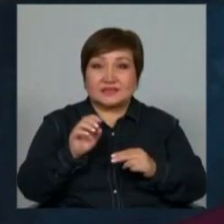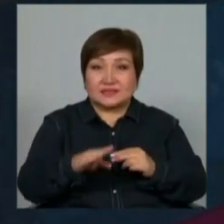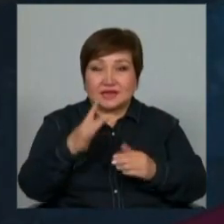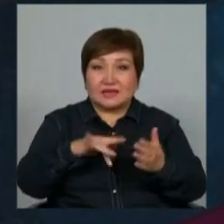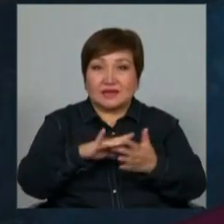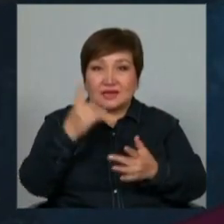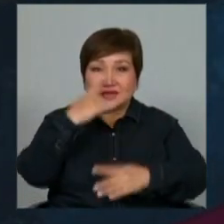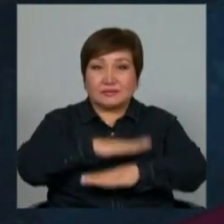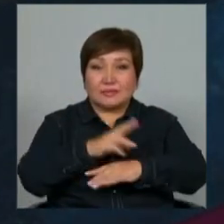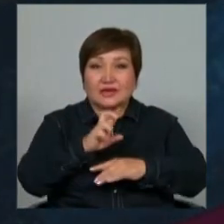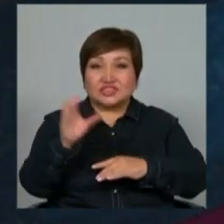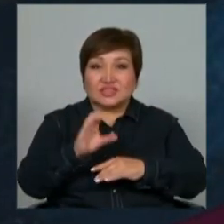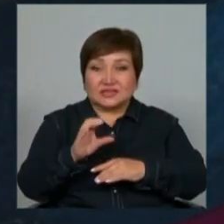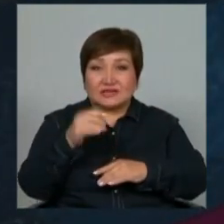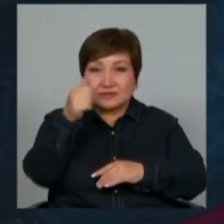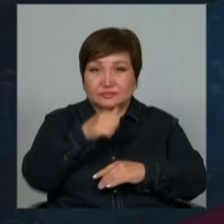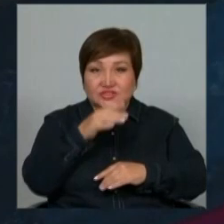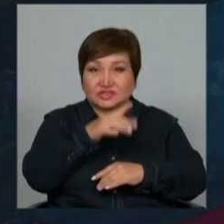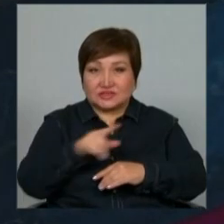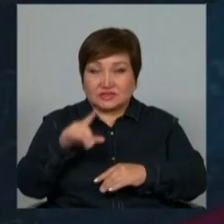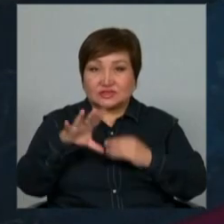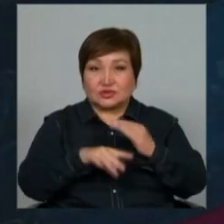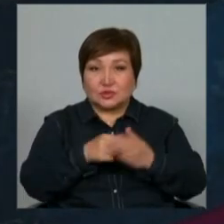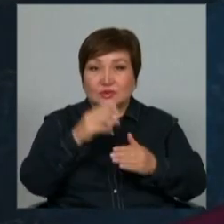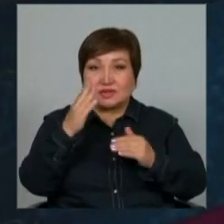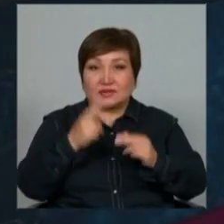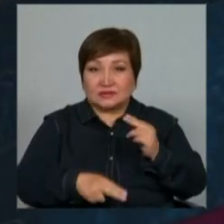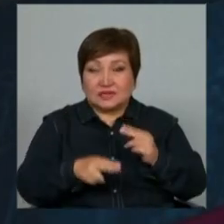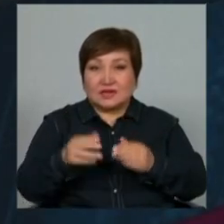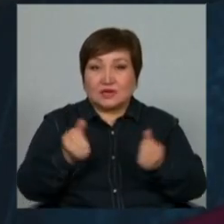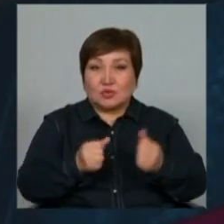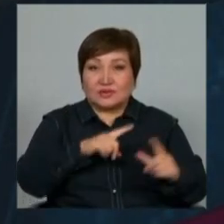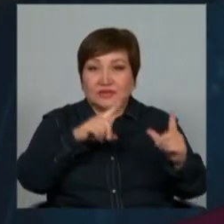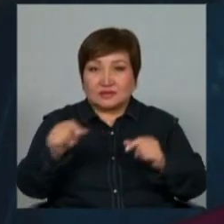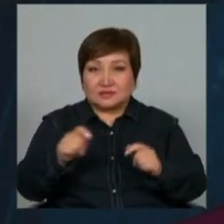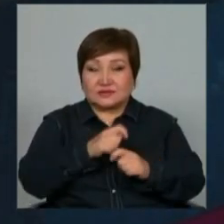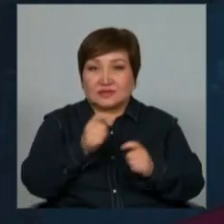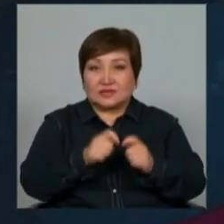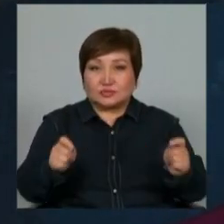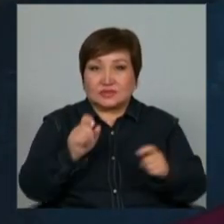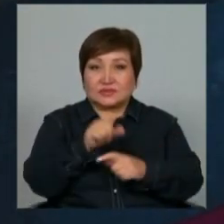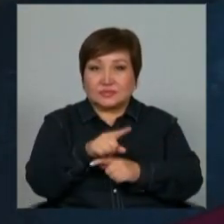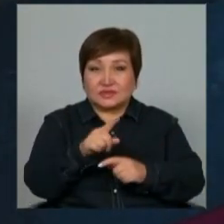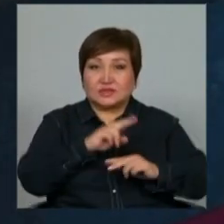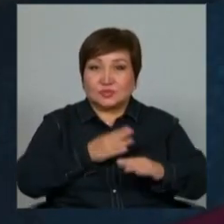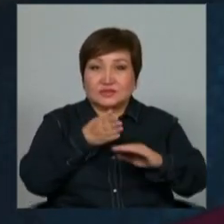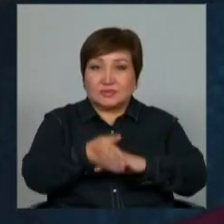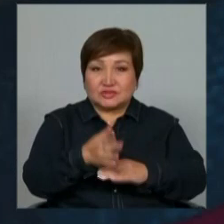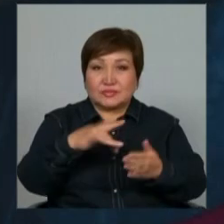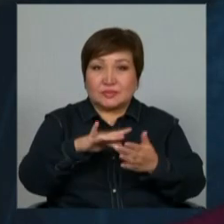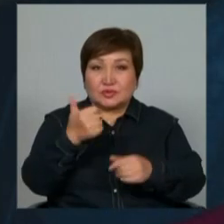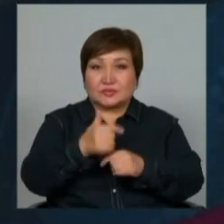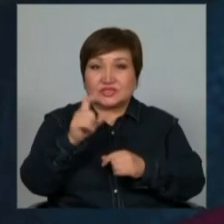Бақытжан Сағынтаев ағымдағы жылдың соңына дейін көлік қозғалысын ашуды тапсырды. Сондай-ақ жұмыс сапары кезінде мегаполис басшысы